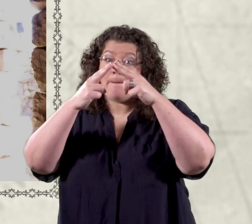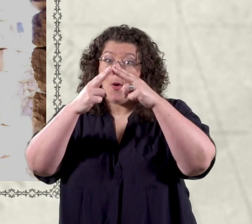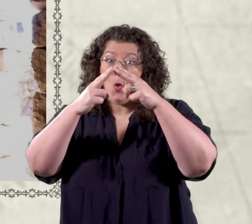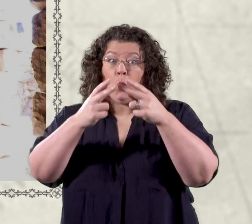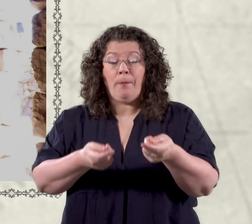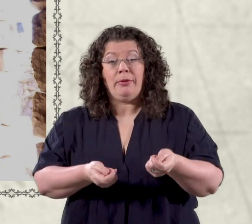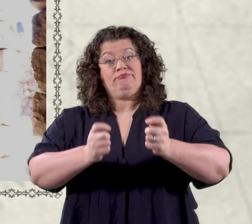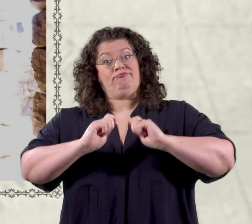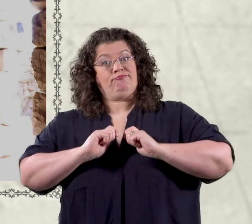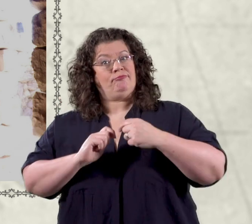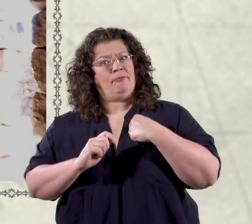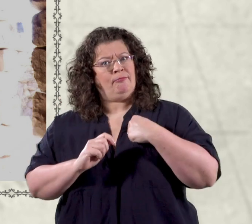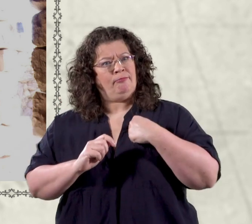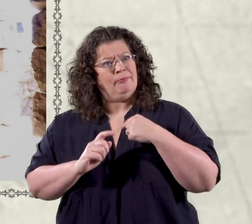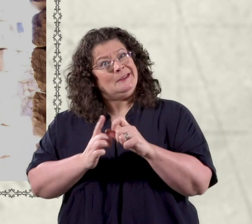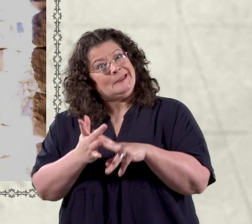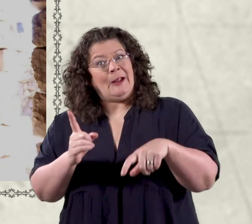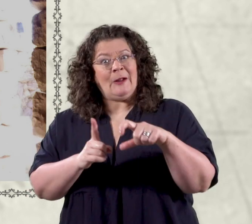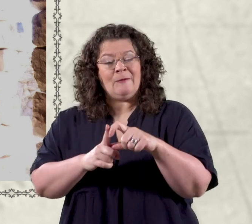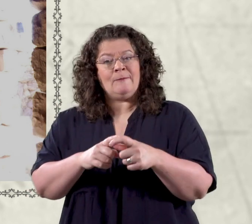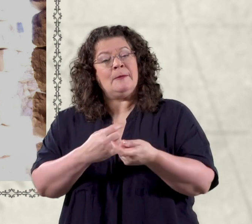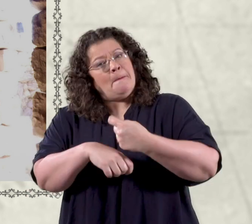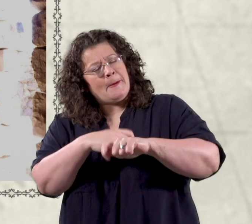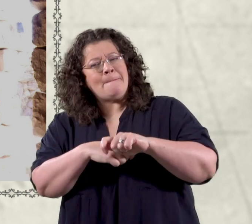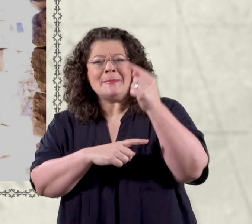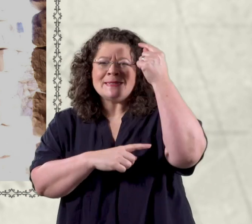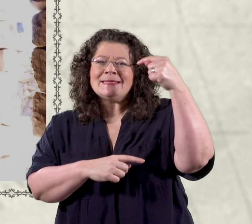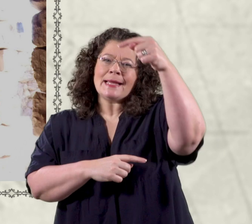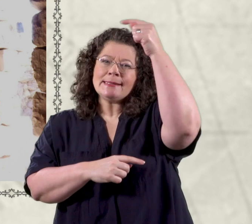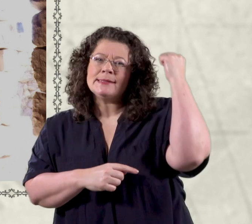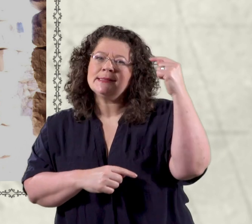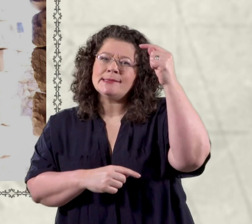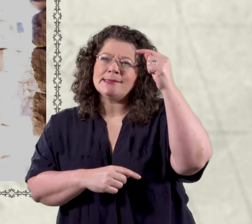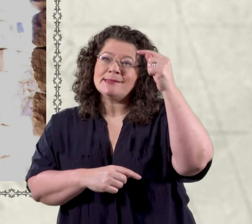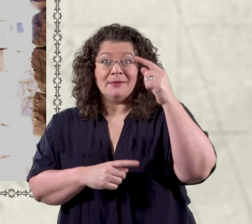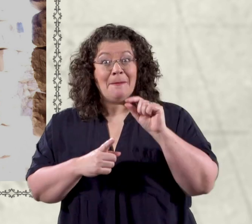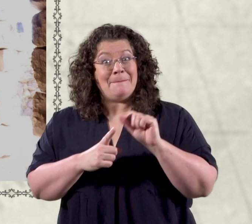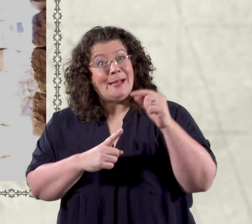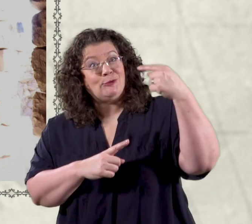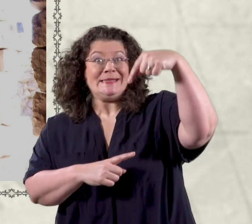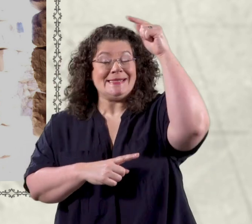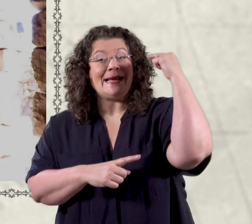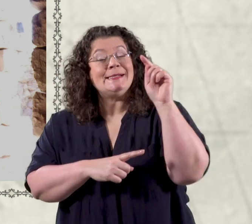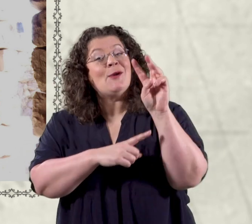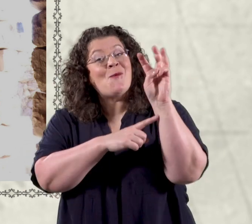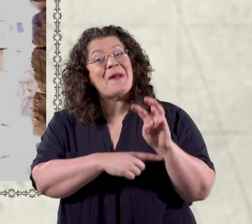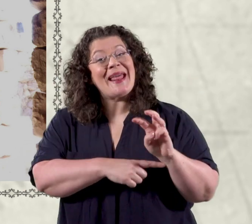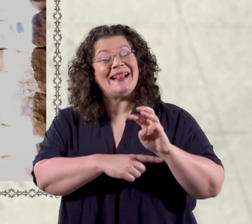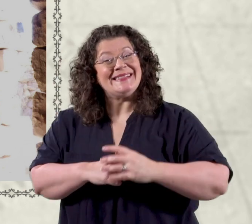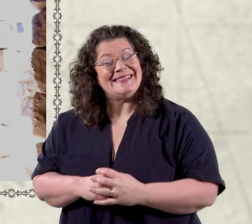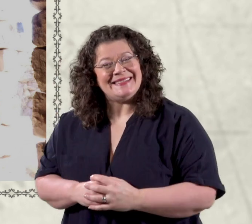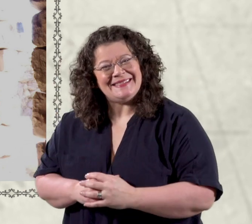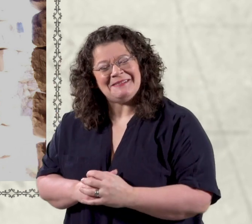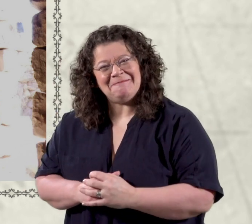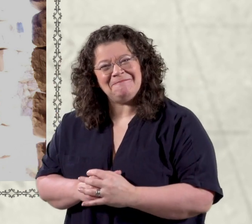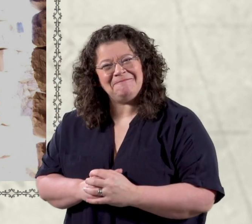gyhoeddodd y pab yn swyddogol fy mod i Dewi yn Dewi Sant. Wel, yn